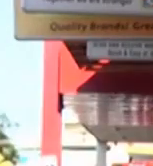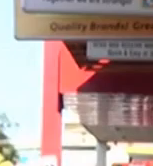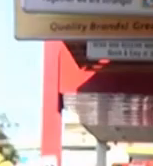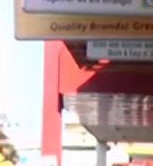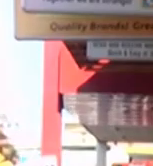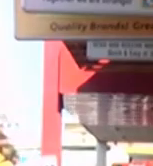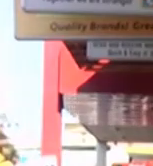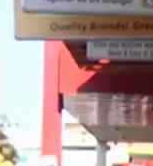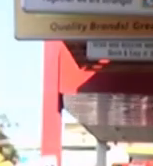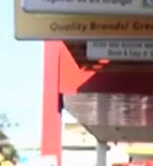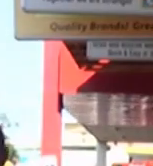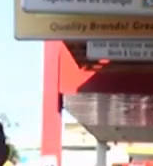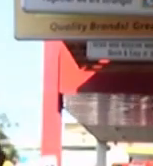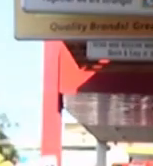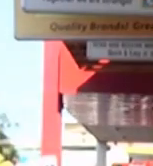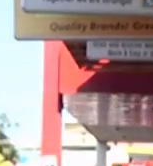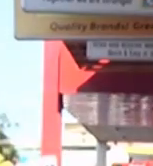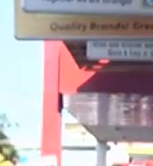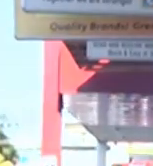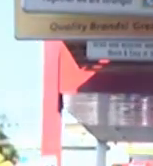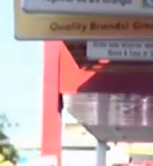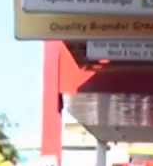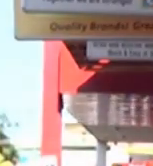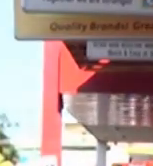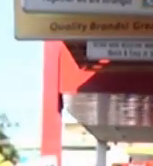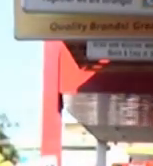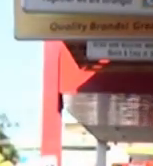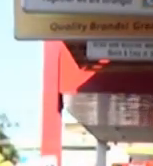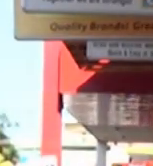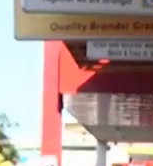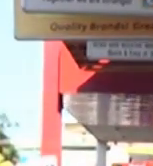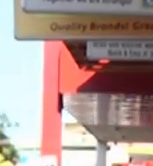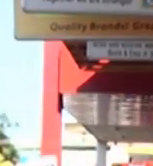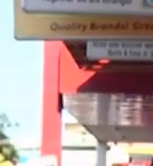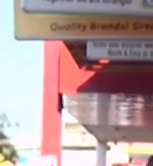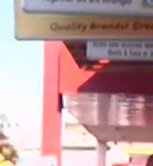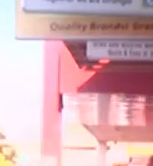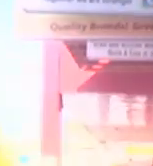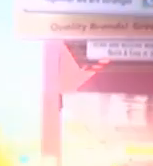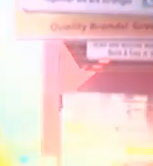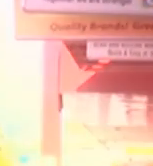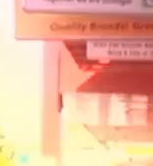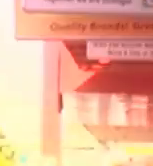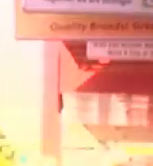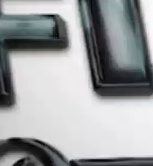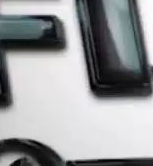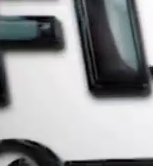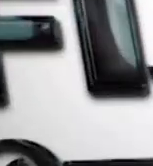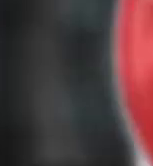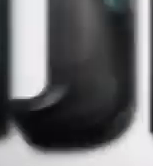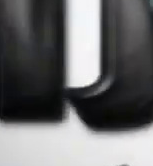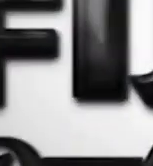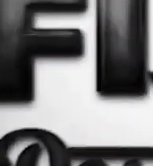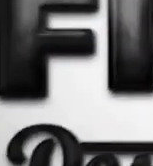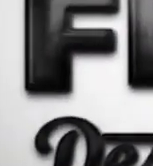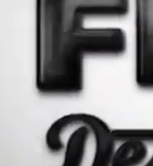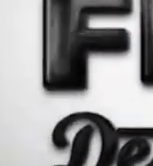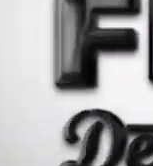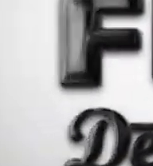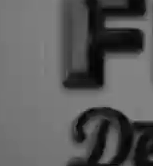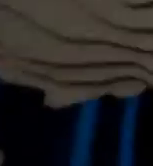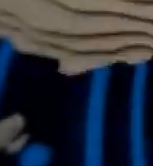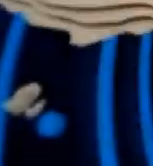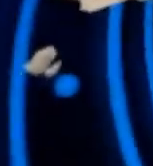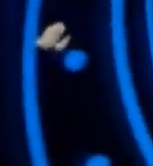मैं तो दिल्ली में रहता हूँ और रेडियो फीजी रोज सुनता हूँ। रेडियो फीजी 2 देश